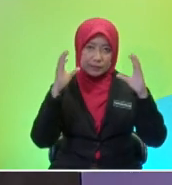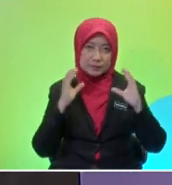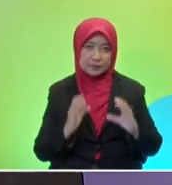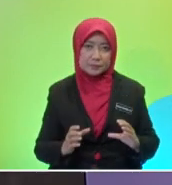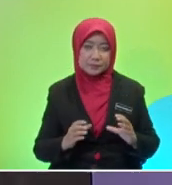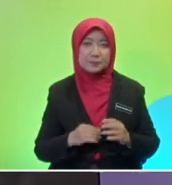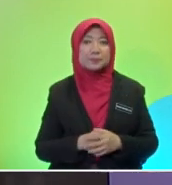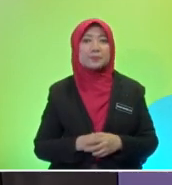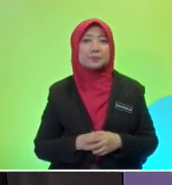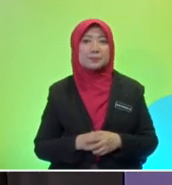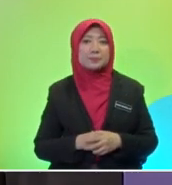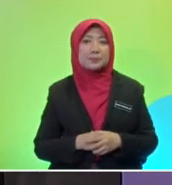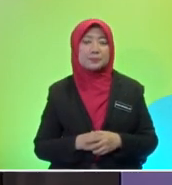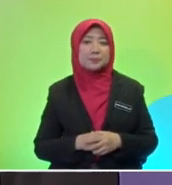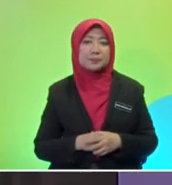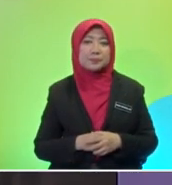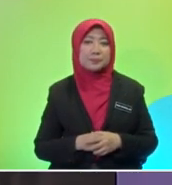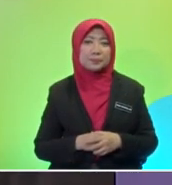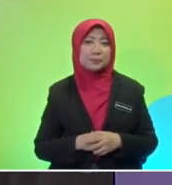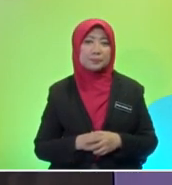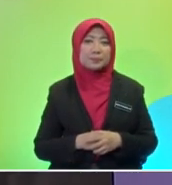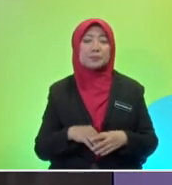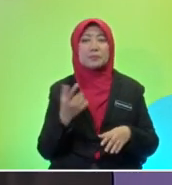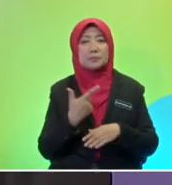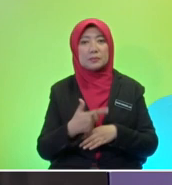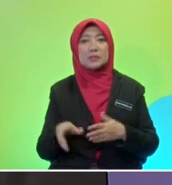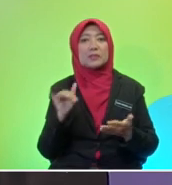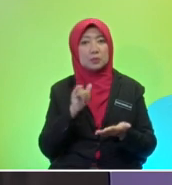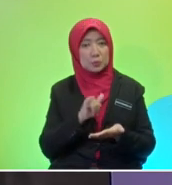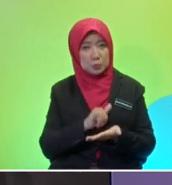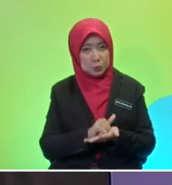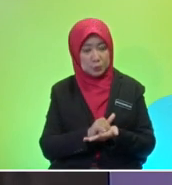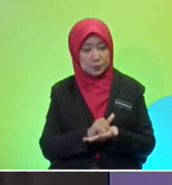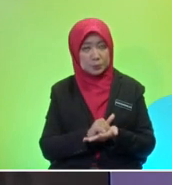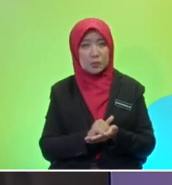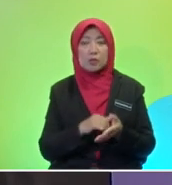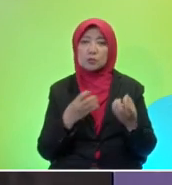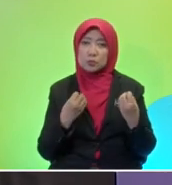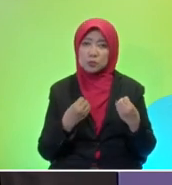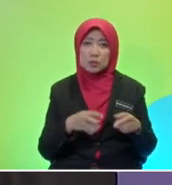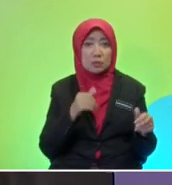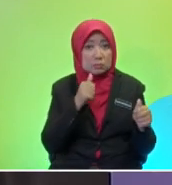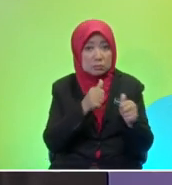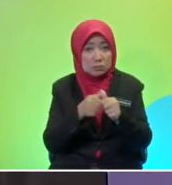apalagi Selepas itu ke Indonesia dan uji ikut kumpulan